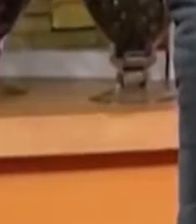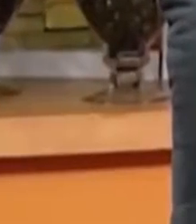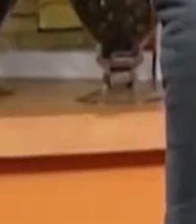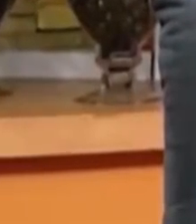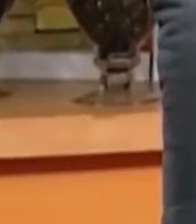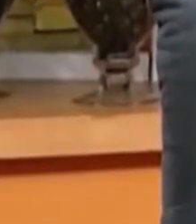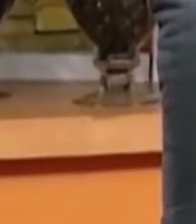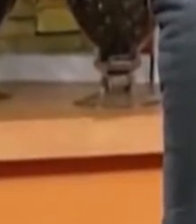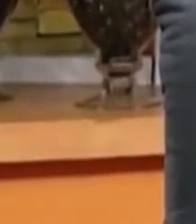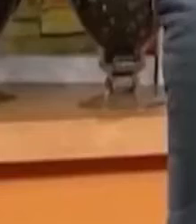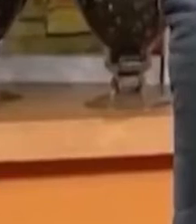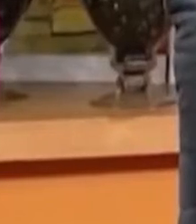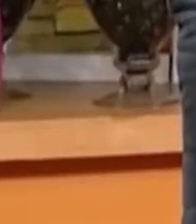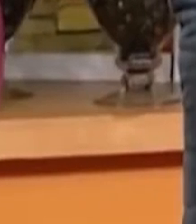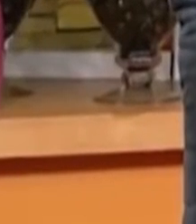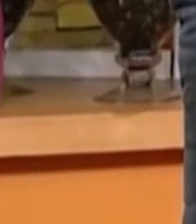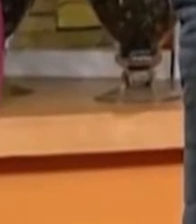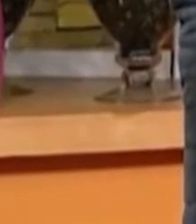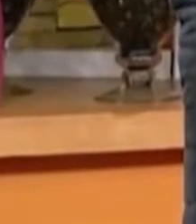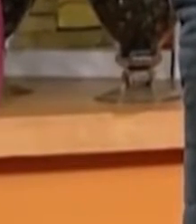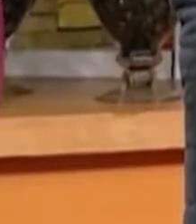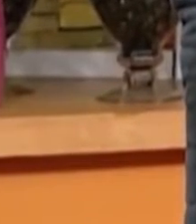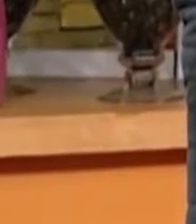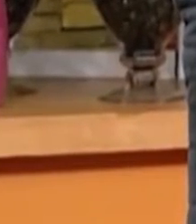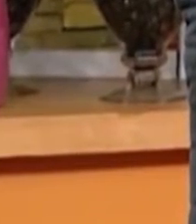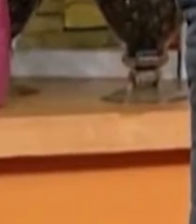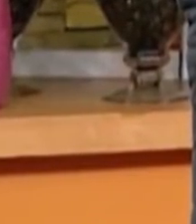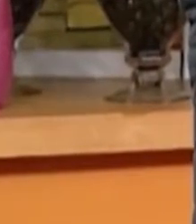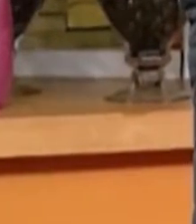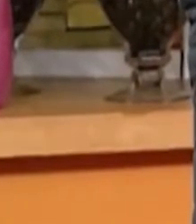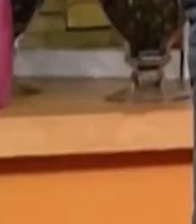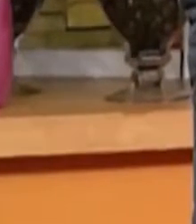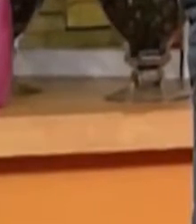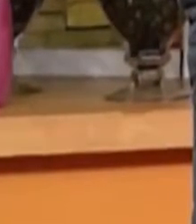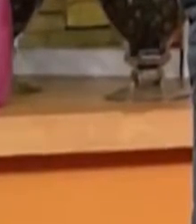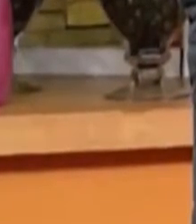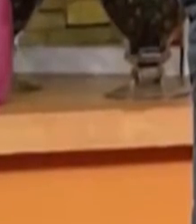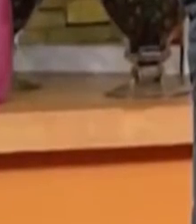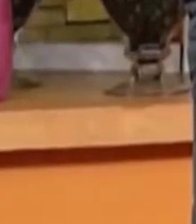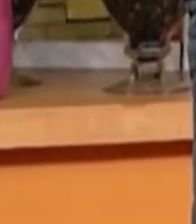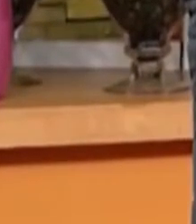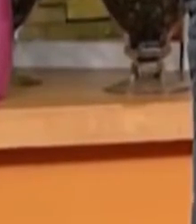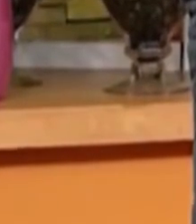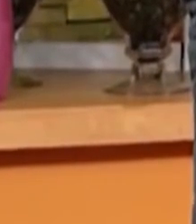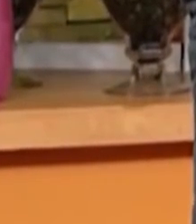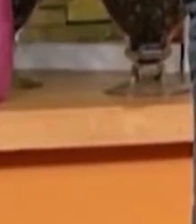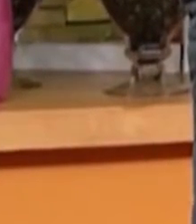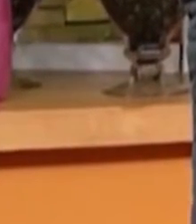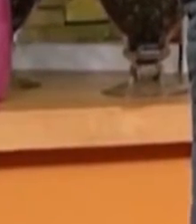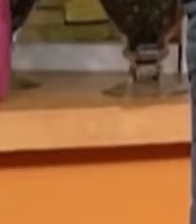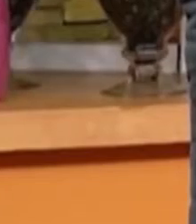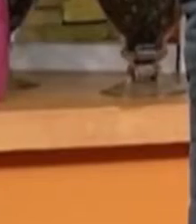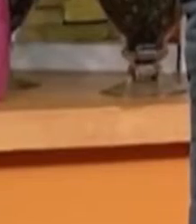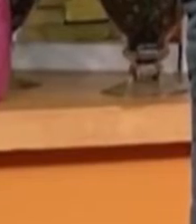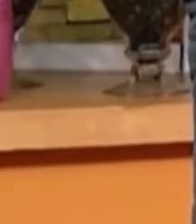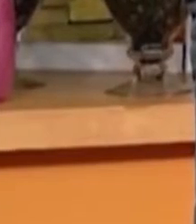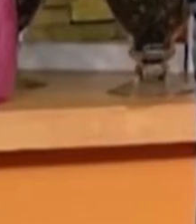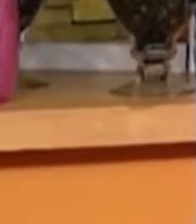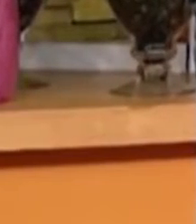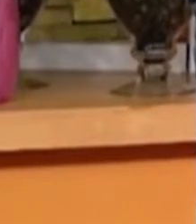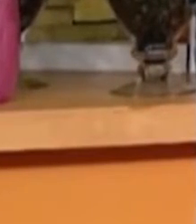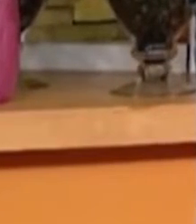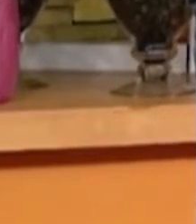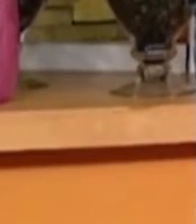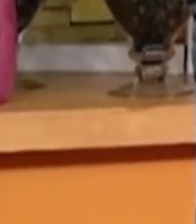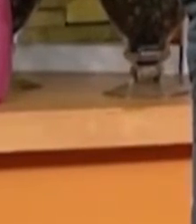Igan, mauna ka sa mga balita. Panoorin ang unang balita sa unang hirit at iba pang award-winning news ka sa youtube.com/GMA News.